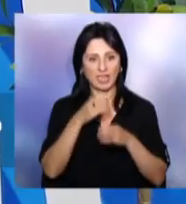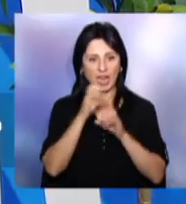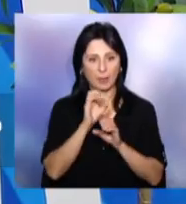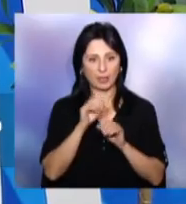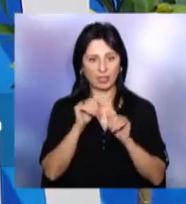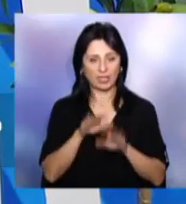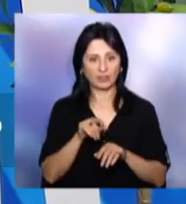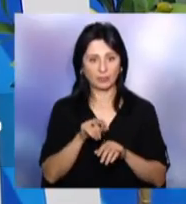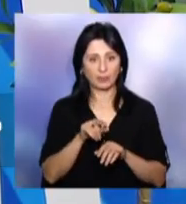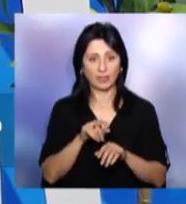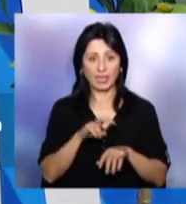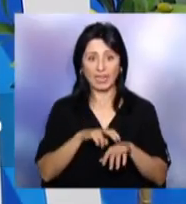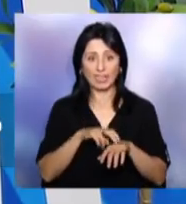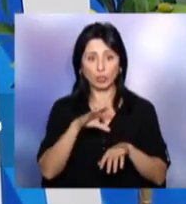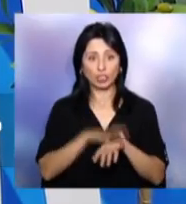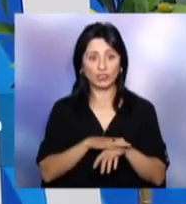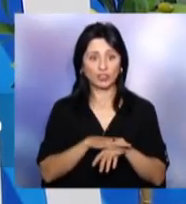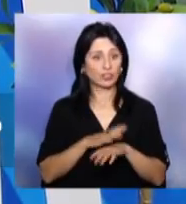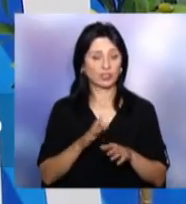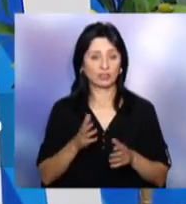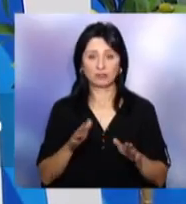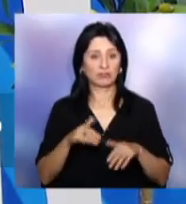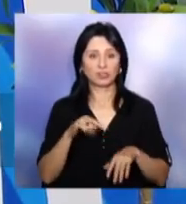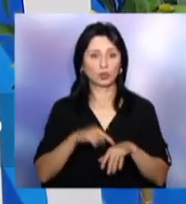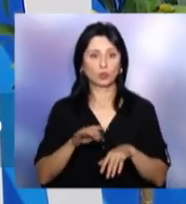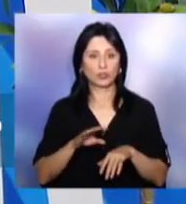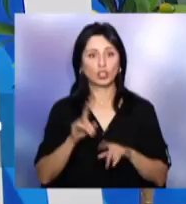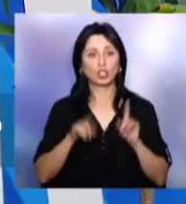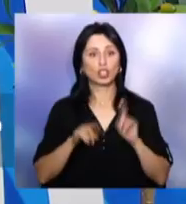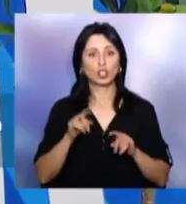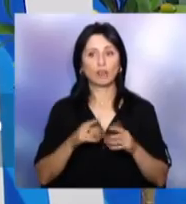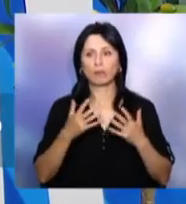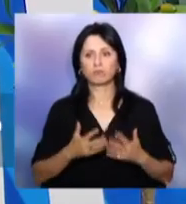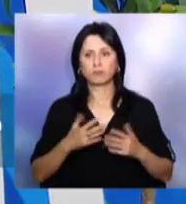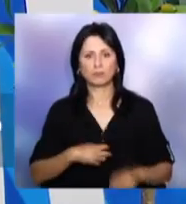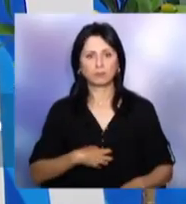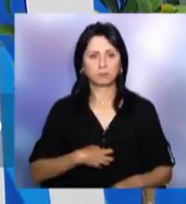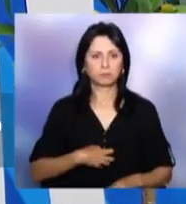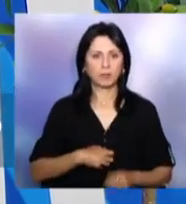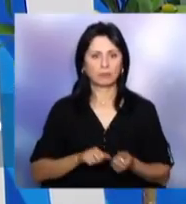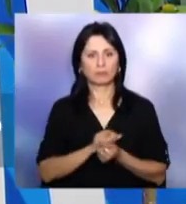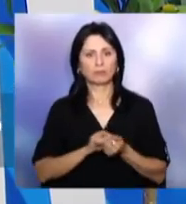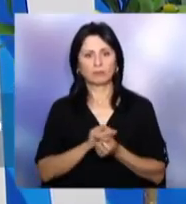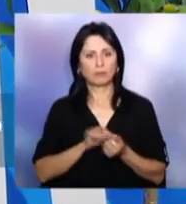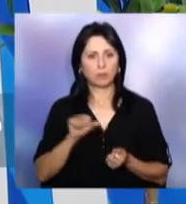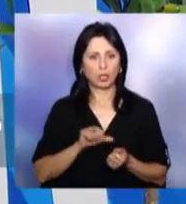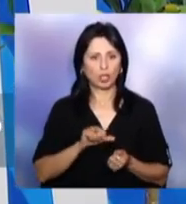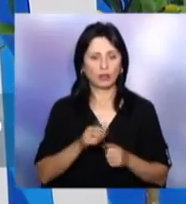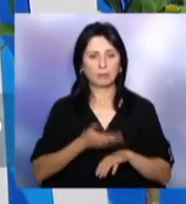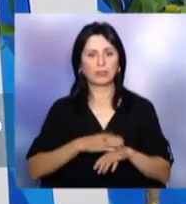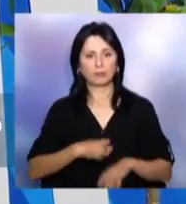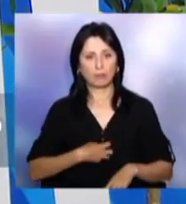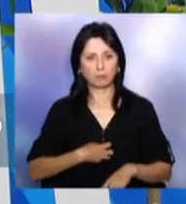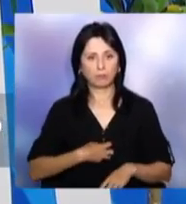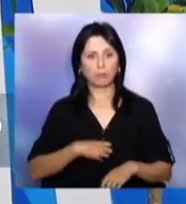ლაბორატორიულად დადგინდეს და კლინიკური ნიშნები შეიძლება არც ჰქონდეს, გარდა ზოგადი დისკომფორტისა, მონელების პრობლემისა,